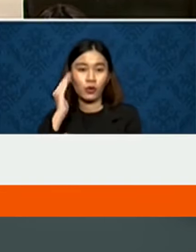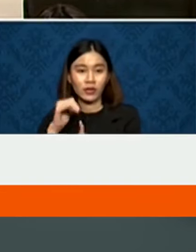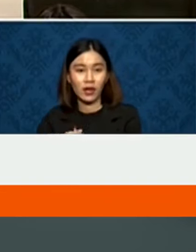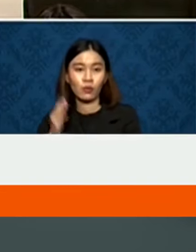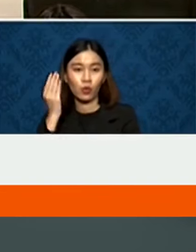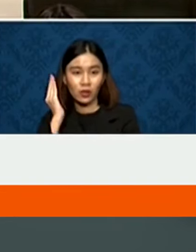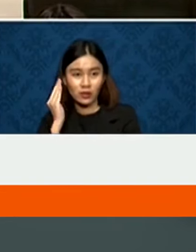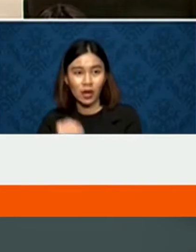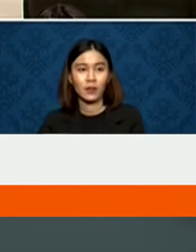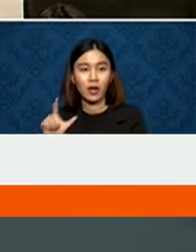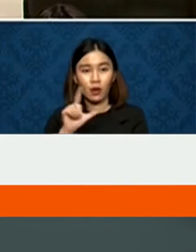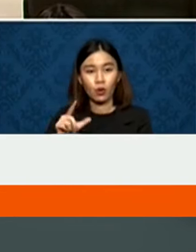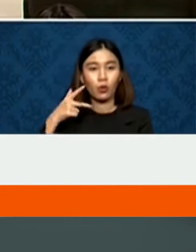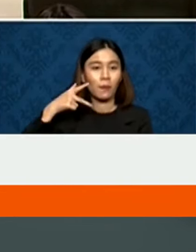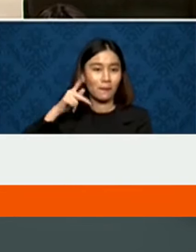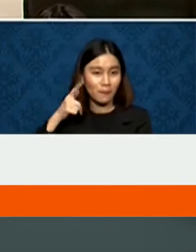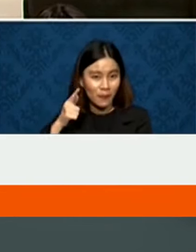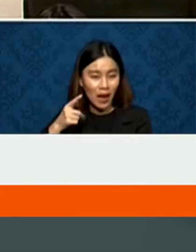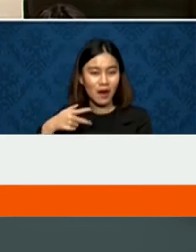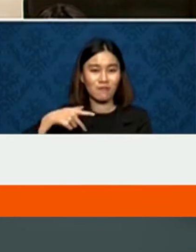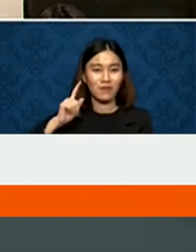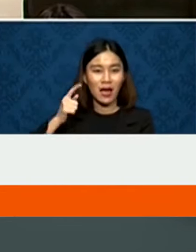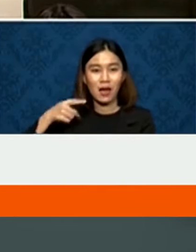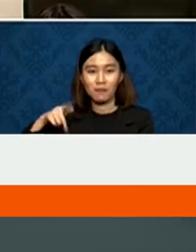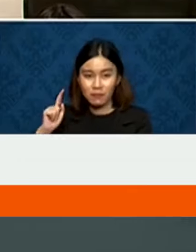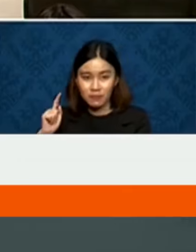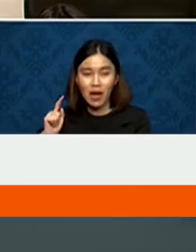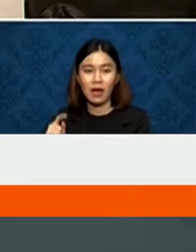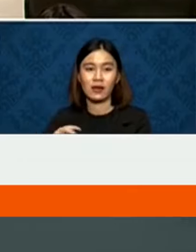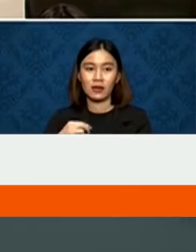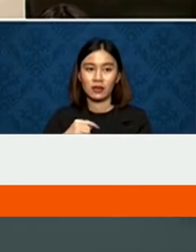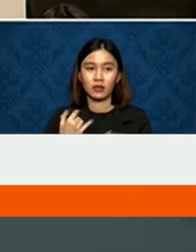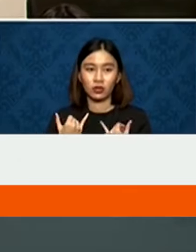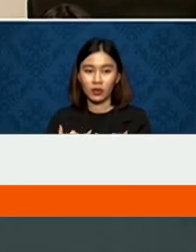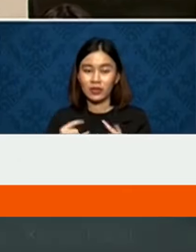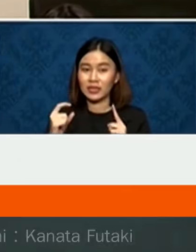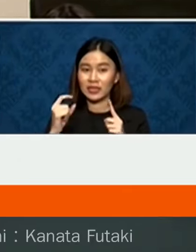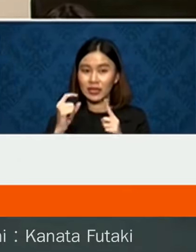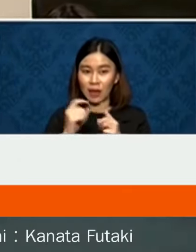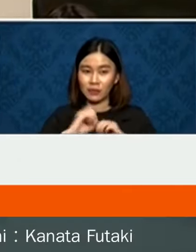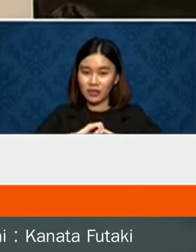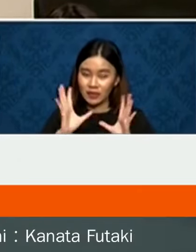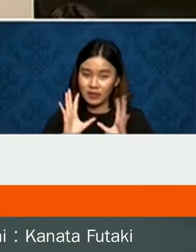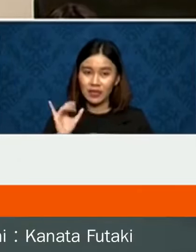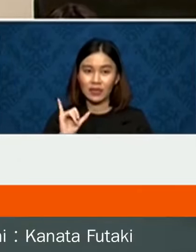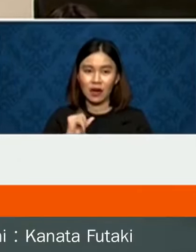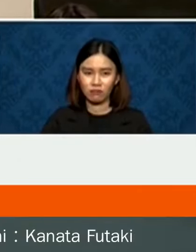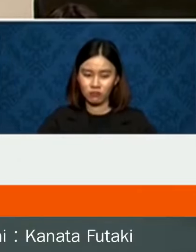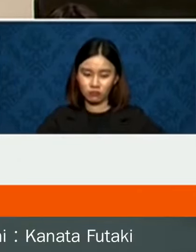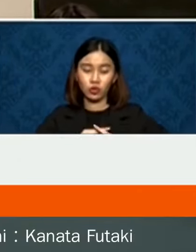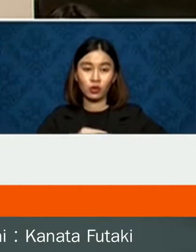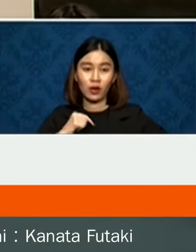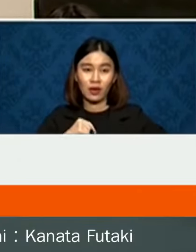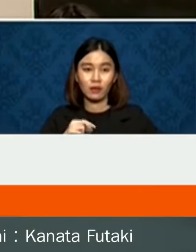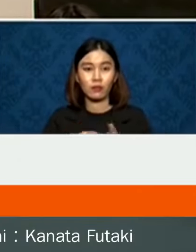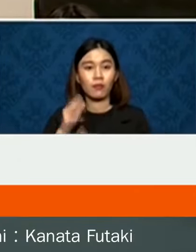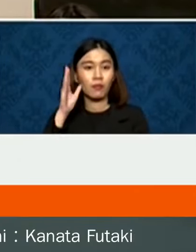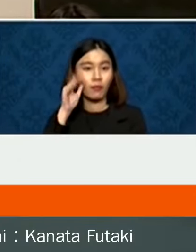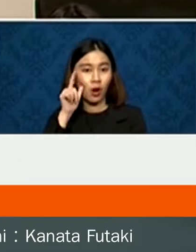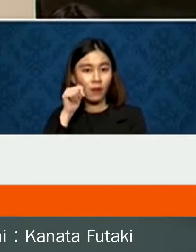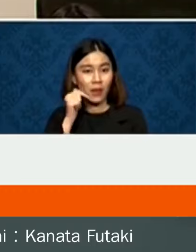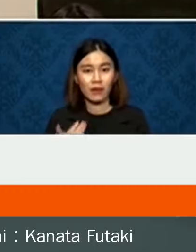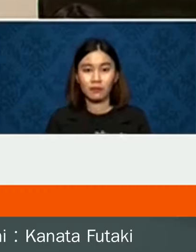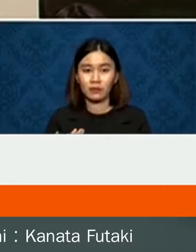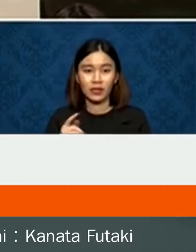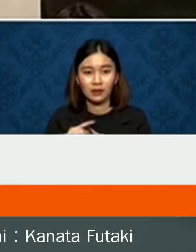ครอบครัวลุงป้าครอบครัวป้าๆที่เขายังไม่ได้นิยามหรือนิยมตัวเองว่าบิดาหรือ